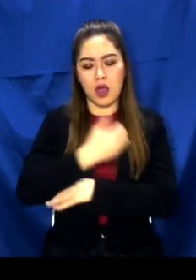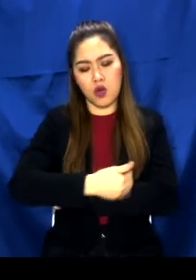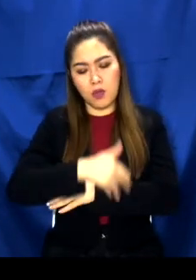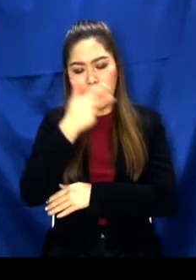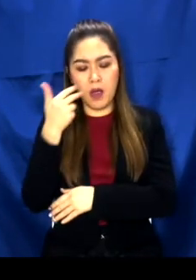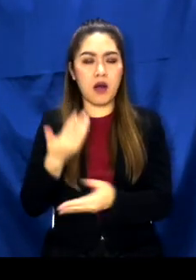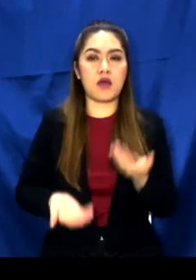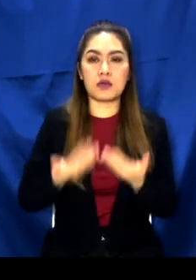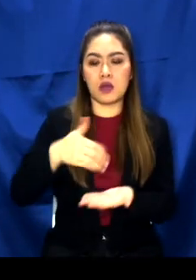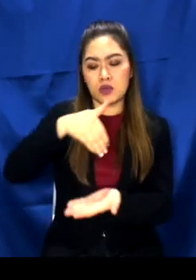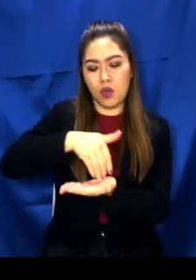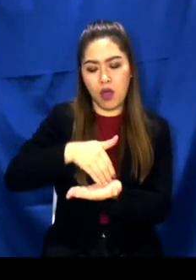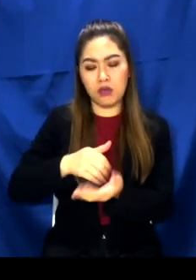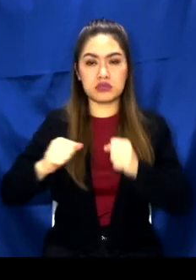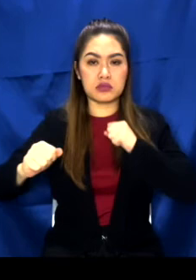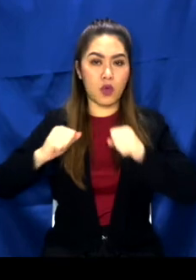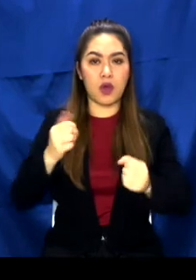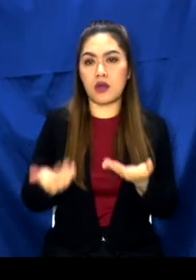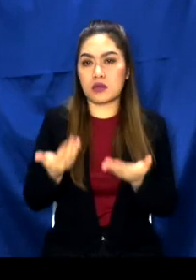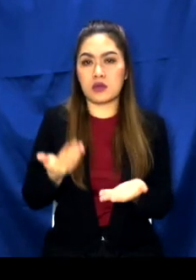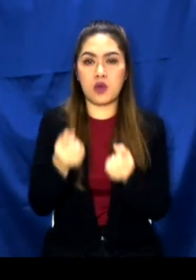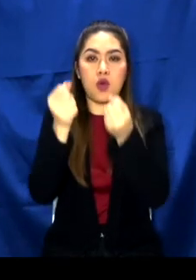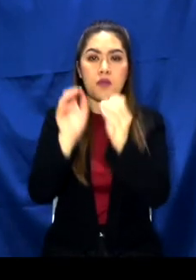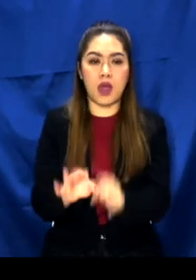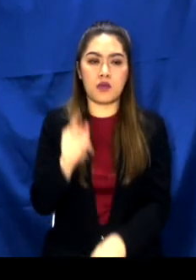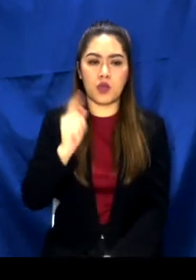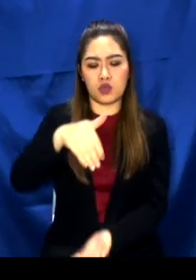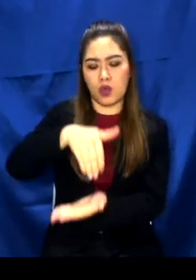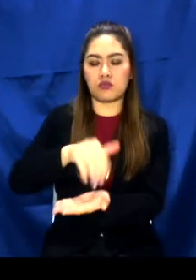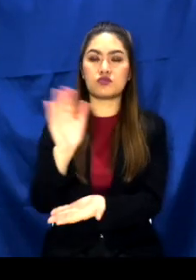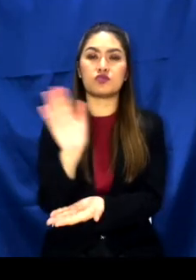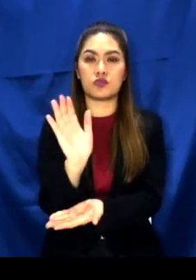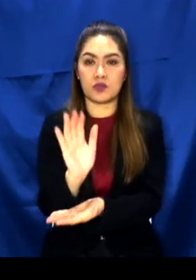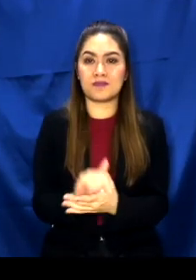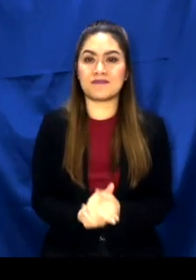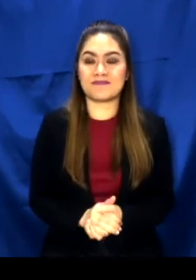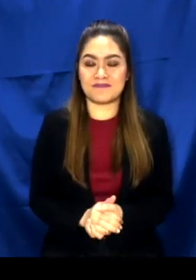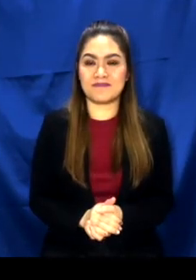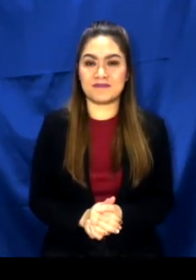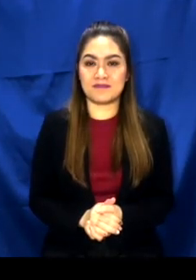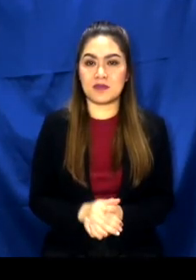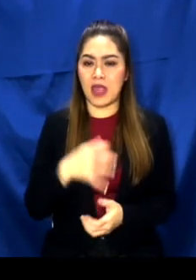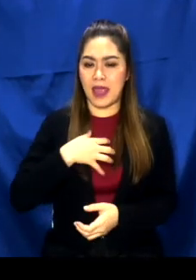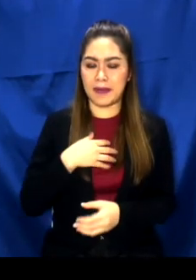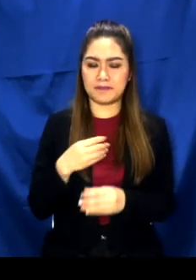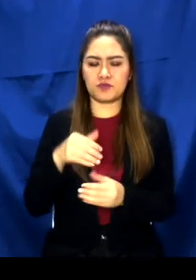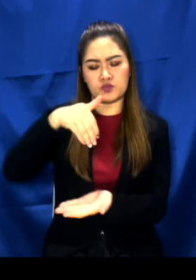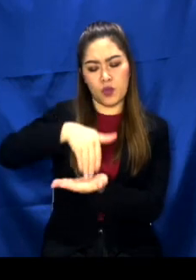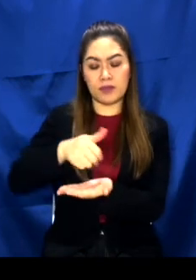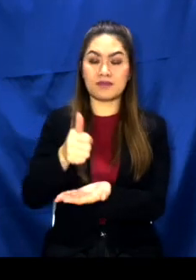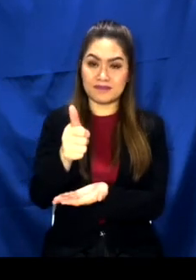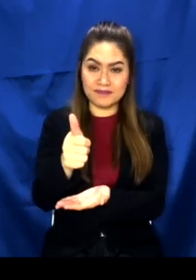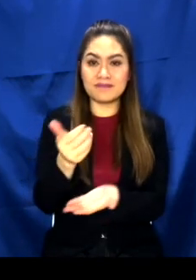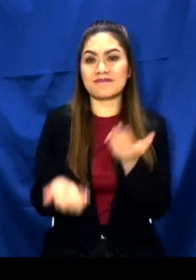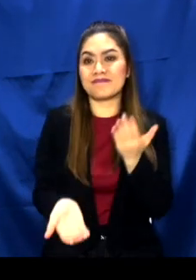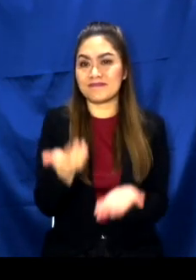นี้แล้วแต่ว่าเราจะออกแบบเพราะว่าอันนี้มันไม่จำเป็นต้องกลางก็ได้นะคะหรือเราอยากให้อยู่ตรงกลางก็ได้